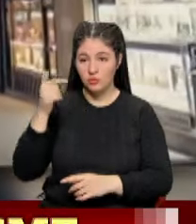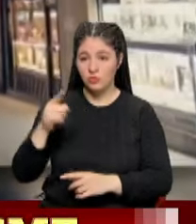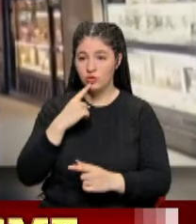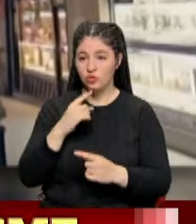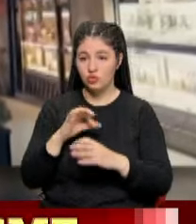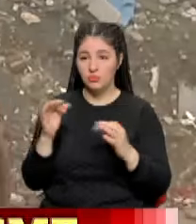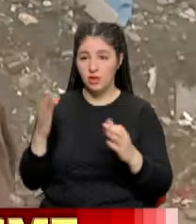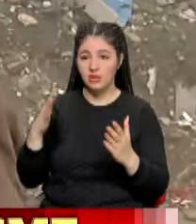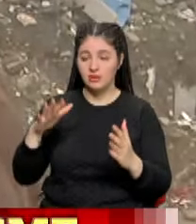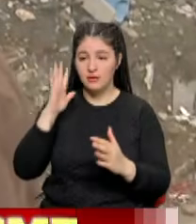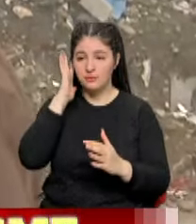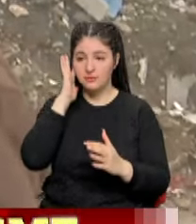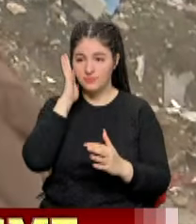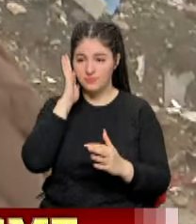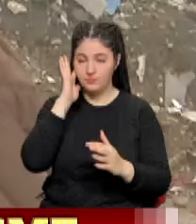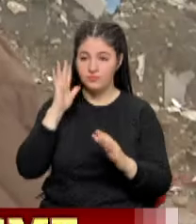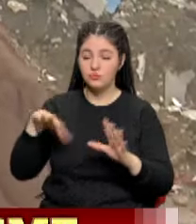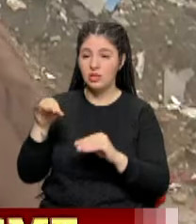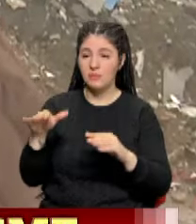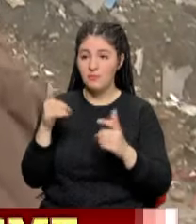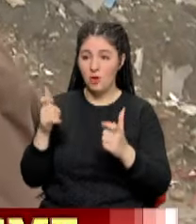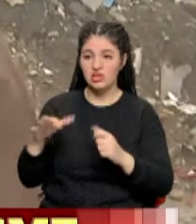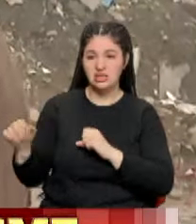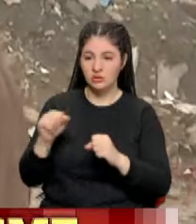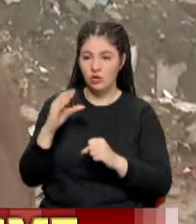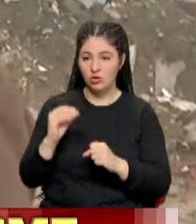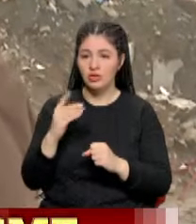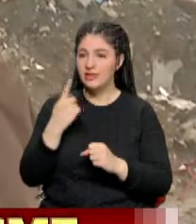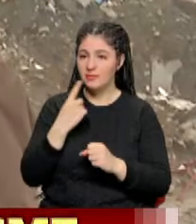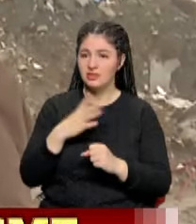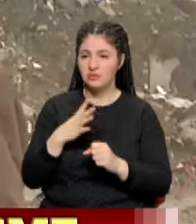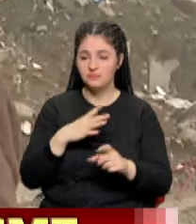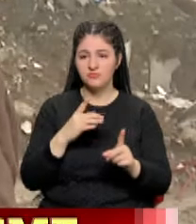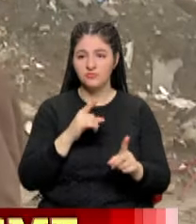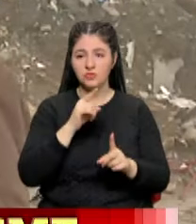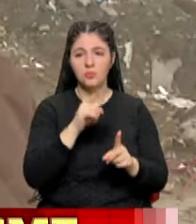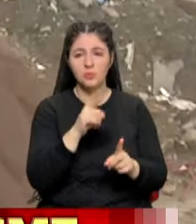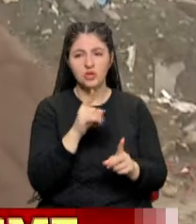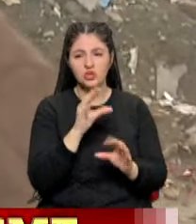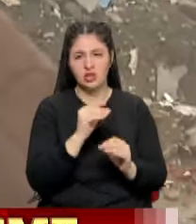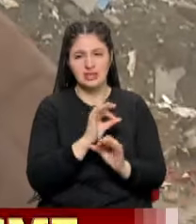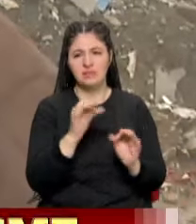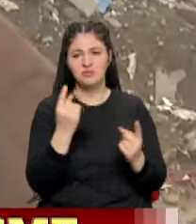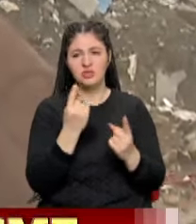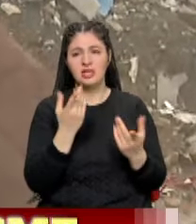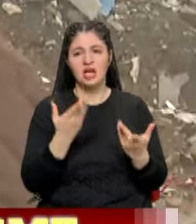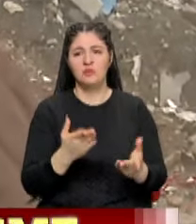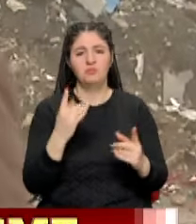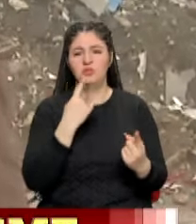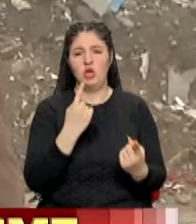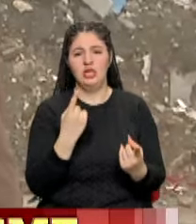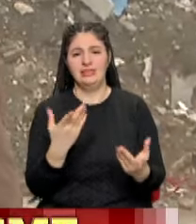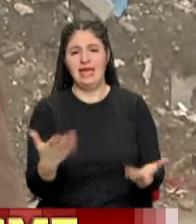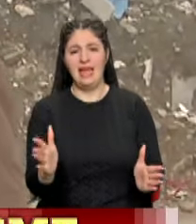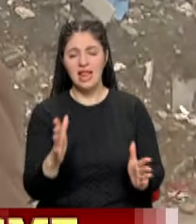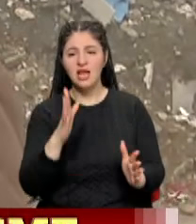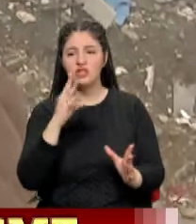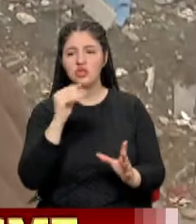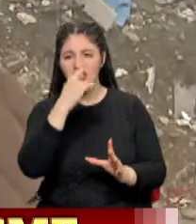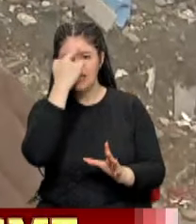de aslında bütün deprem bölgesinde tepki çekti. Ne dersiniz buna? Son olarak da bunu sorayım. Bu çok net bir şekilde kabul edilecek bir söz değil.